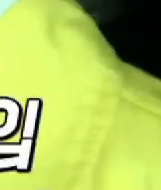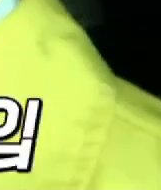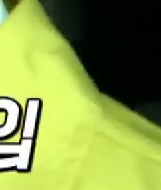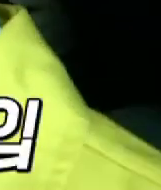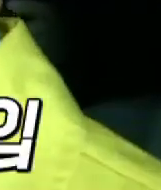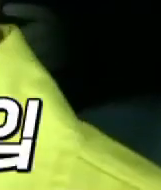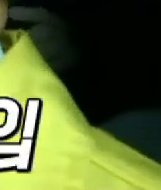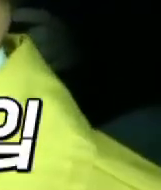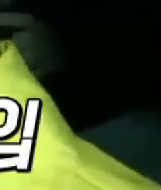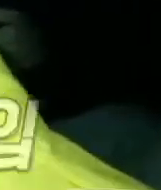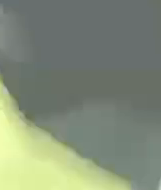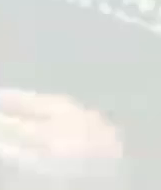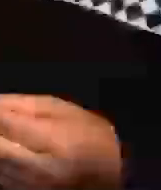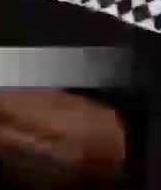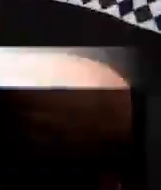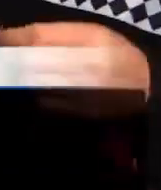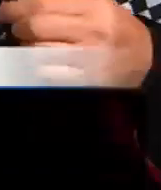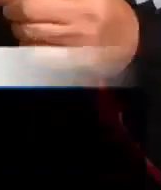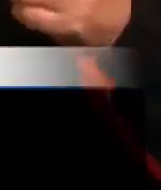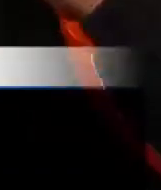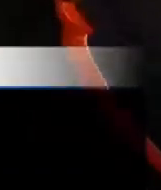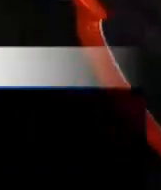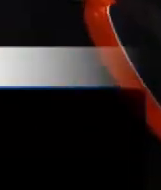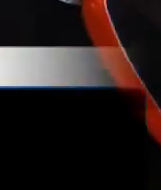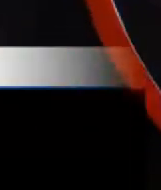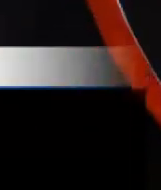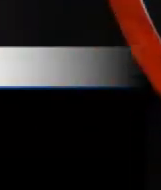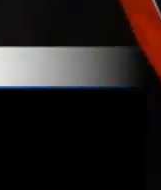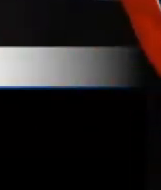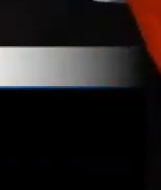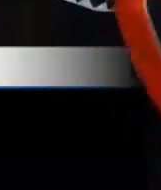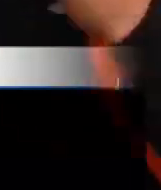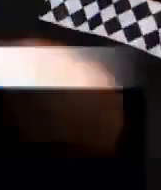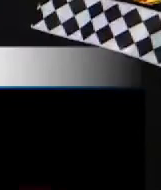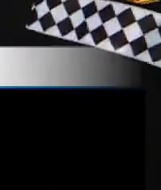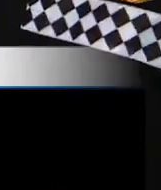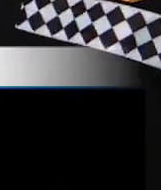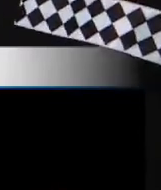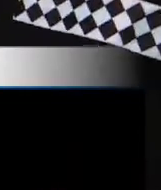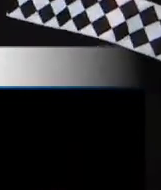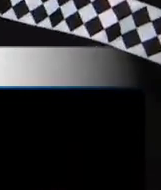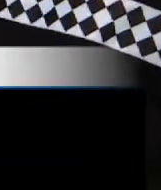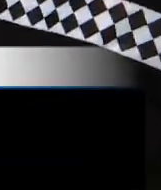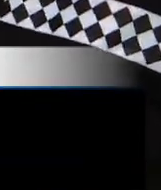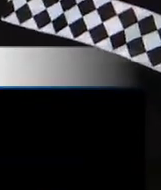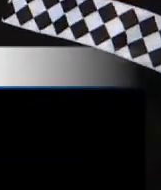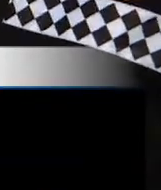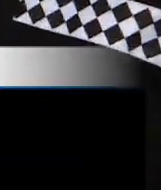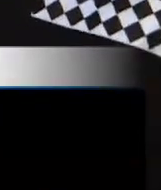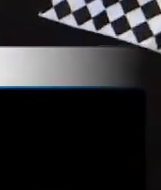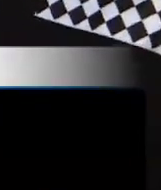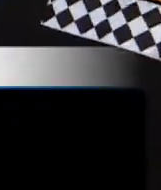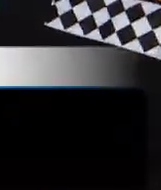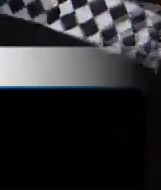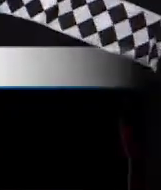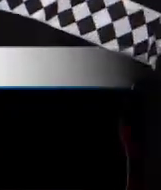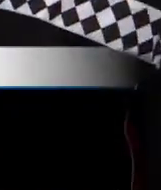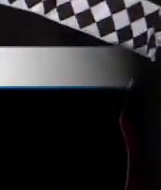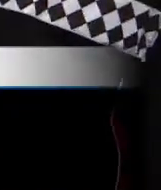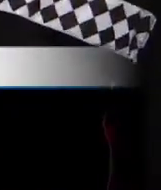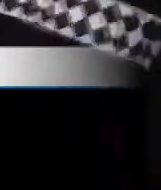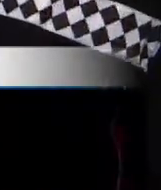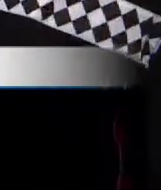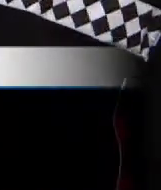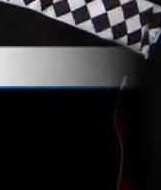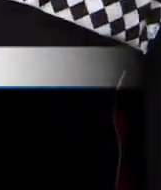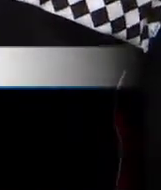예. 저희가 내부는 전부 수색을 했는데 여기 계시지 않은 건 확인이 됐습니다. 좀 아쉬운